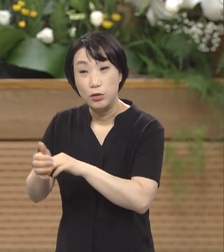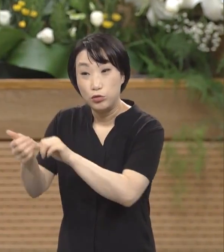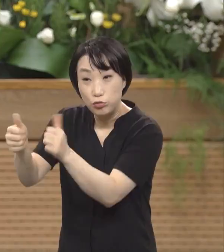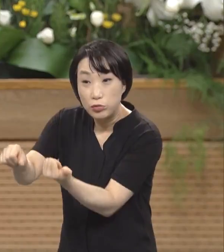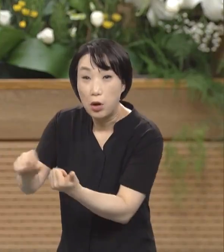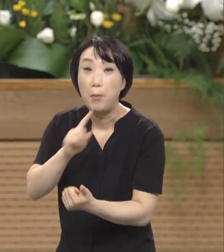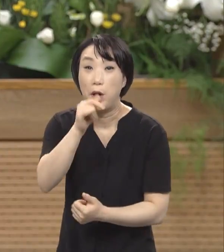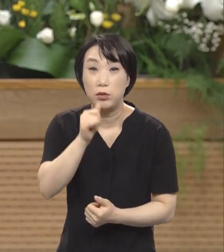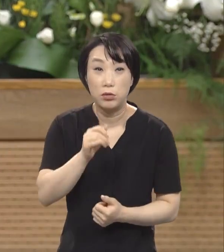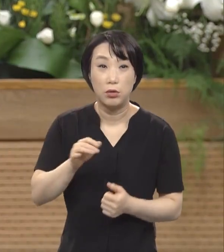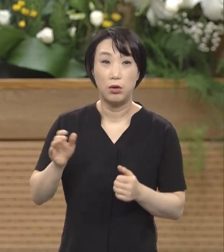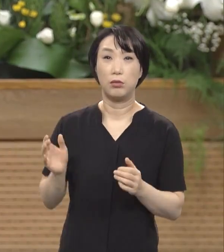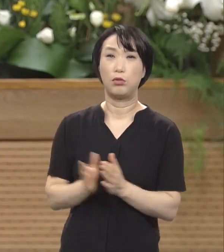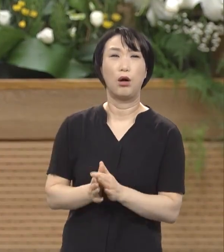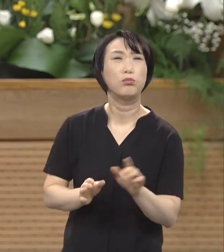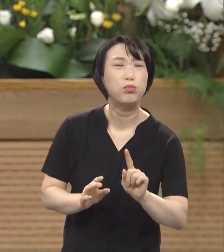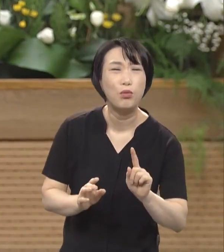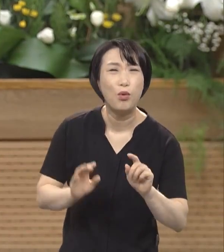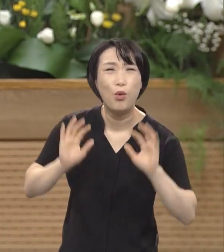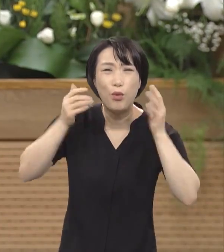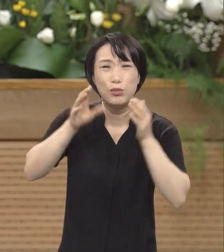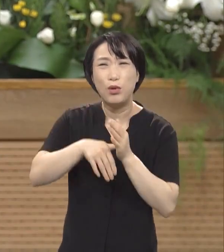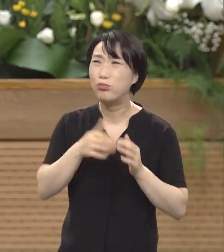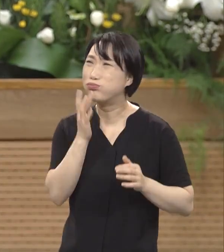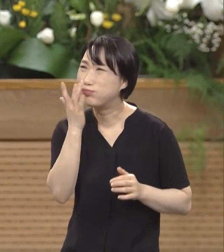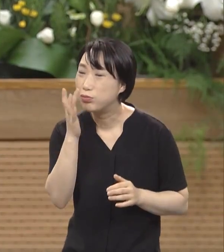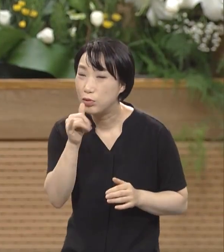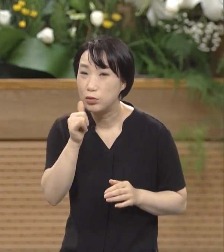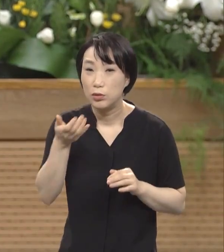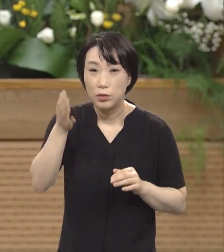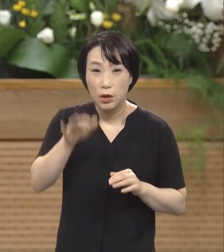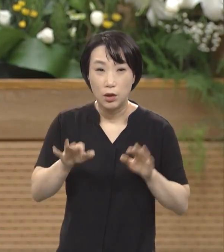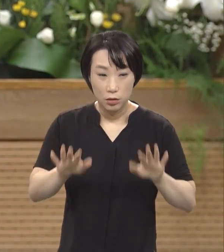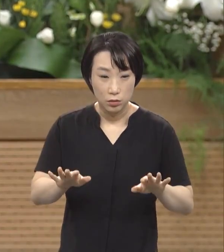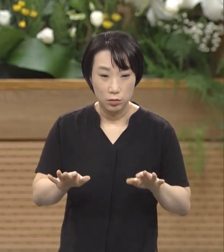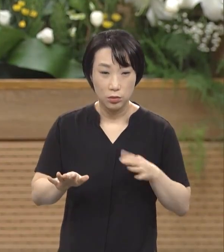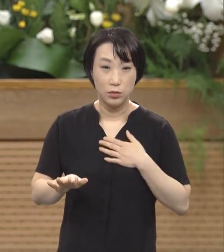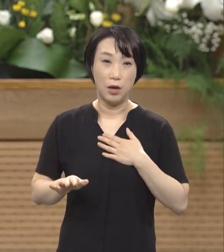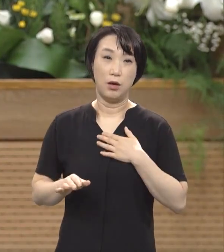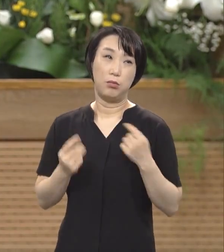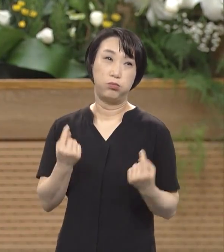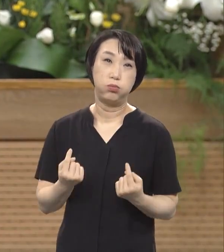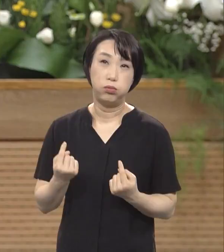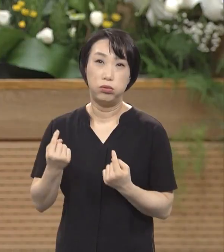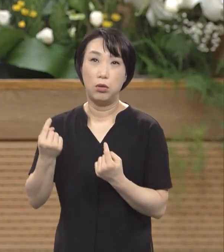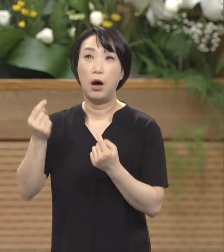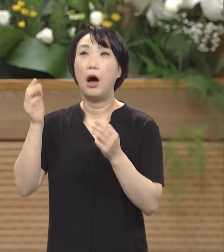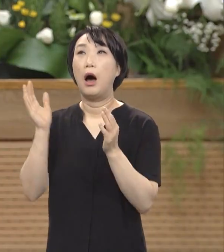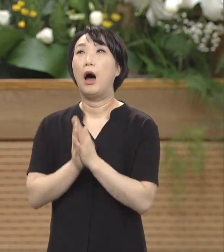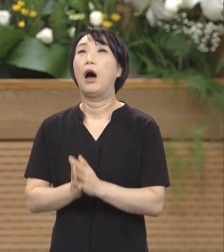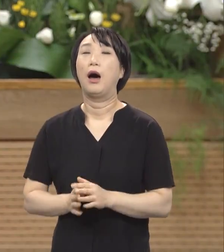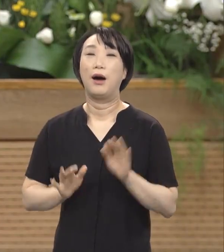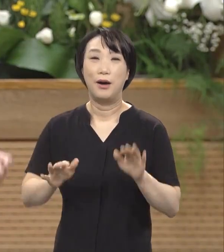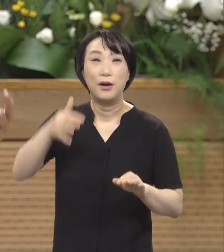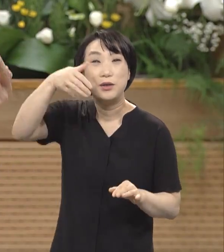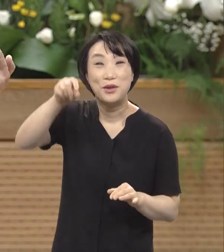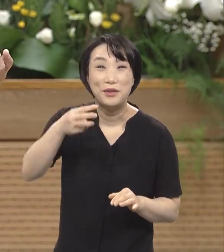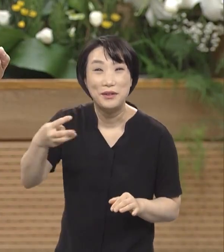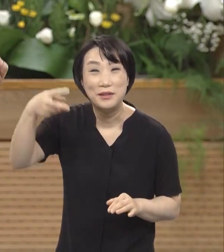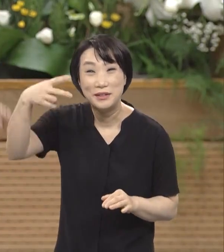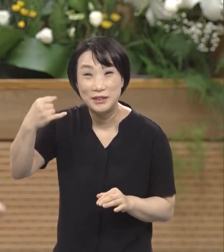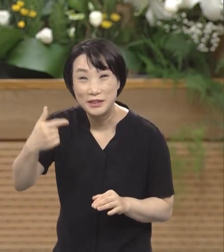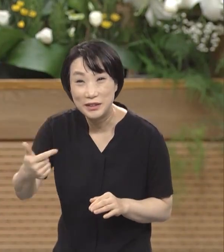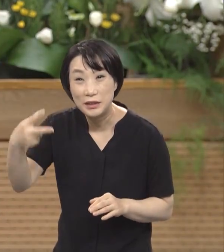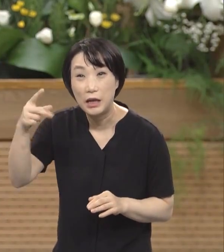먹어 보니까 철드는 것이 무엇인가를 알겠어. 철이 드는 것은